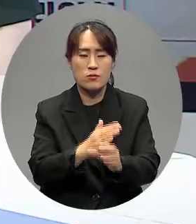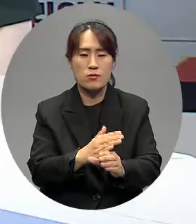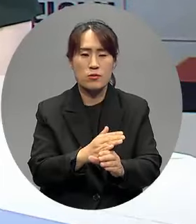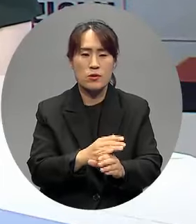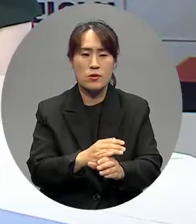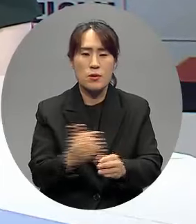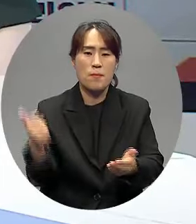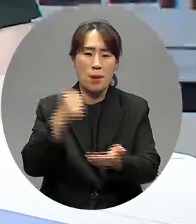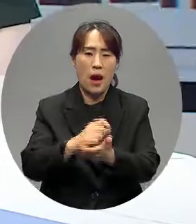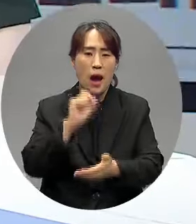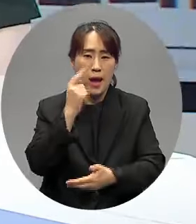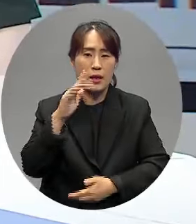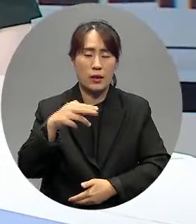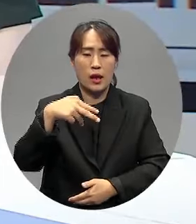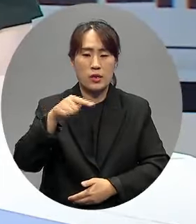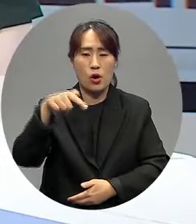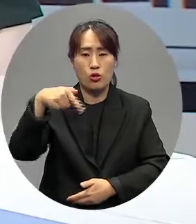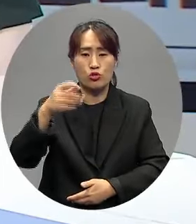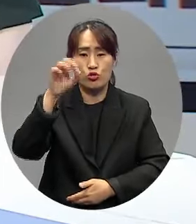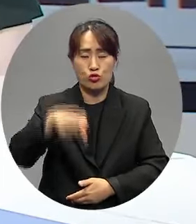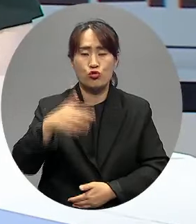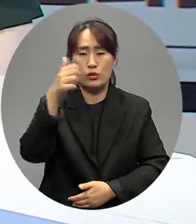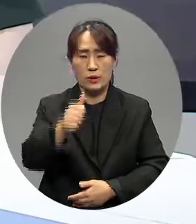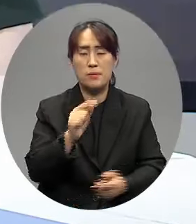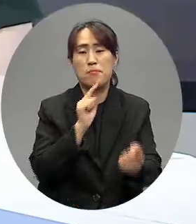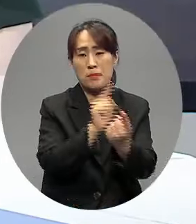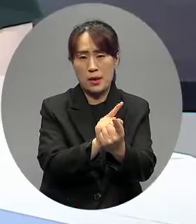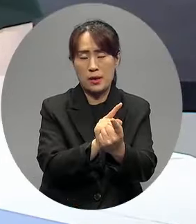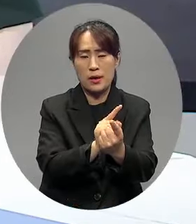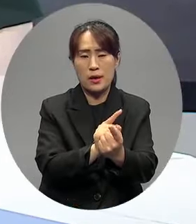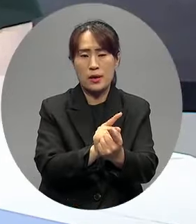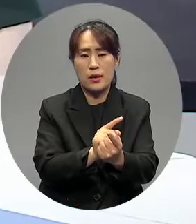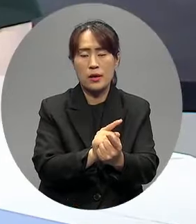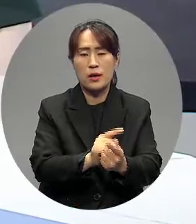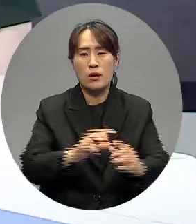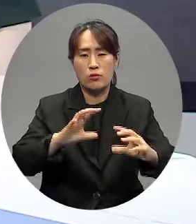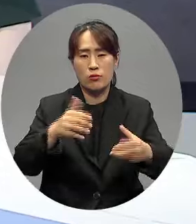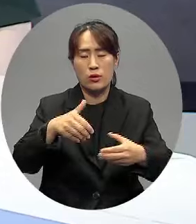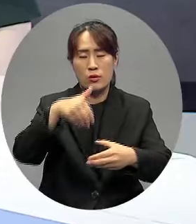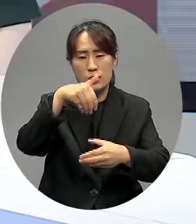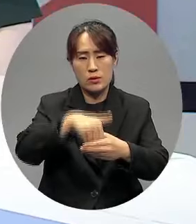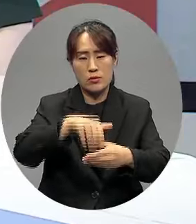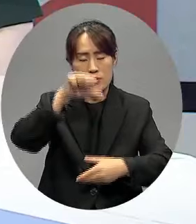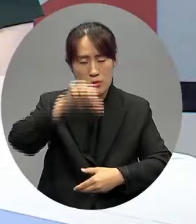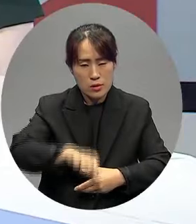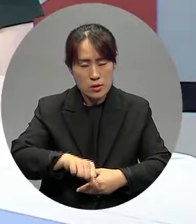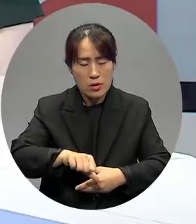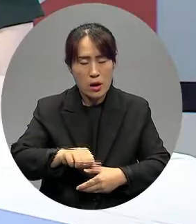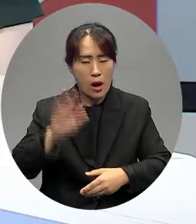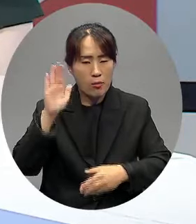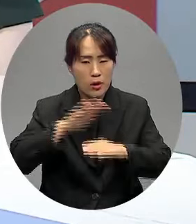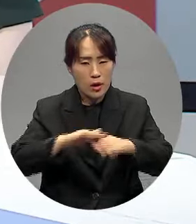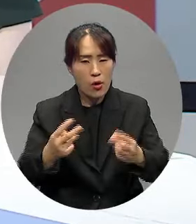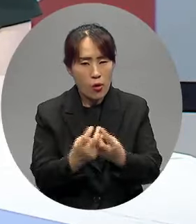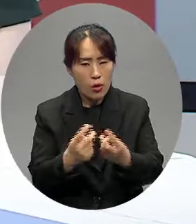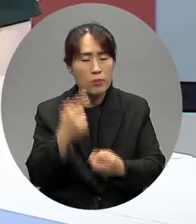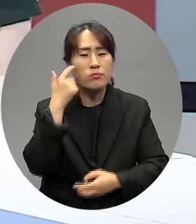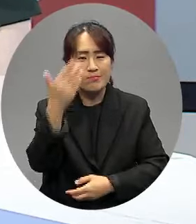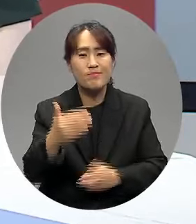정도의 기간이 지난 서승우 충북도당 위원장을 만나 총선 패배 후유증을 어떻게 극복하려는지